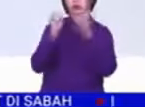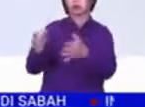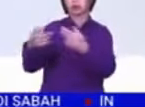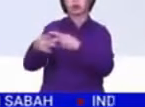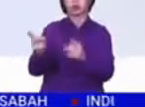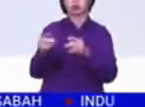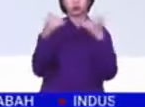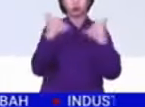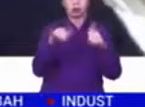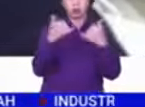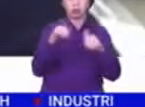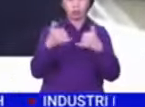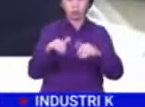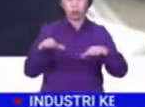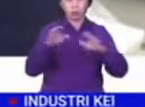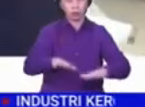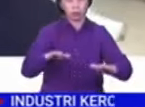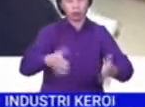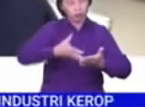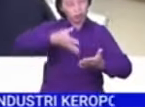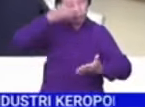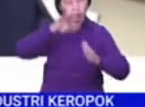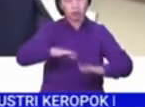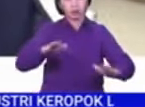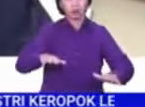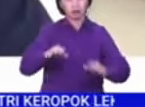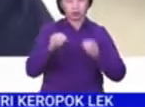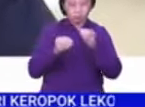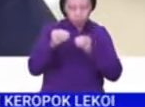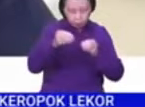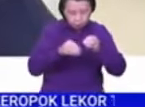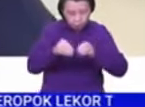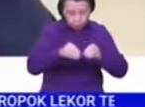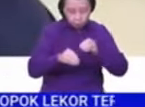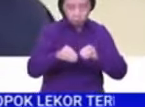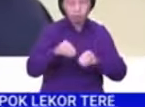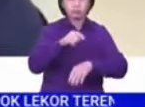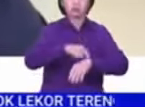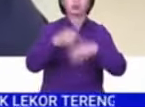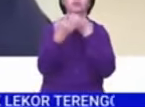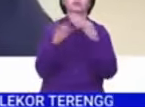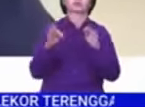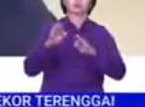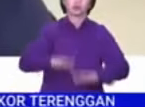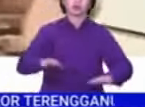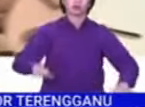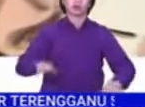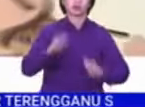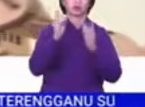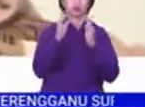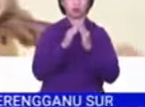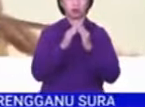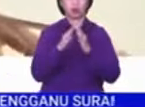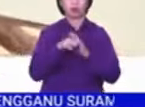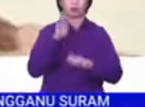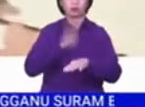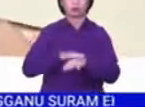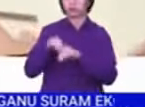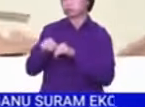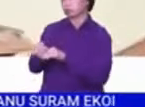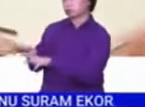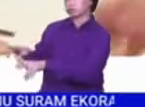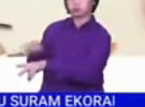dihasilkan ialah permainan kanak-kanak pembelajaran kanak-kanak cecato bagi mengisi masa lapang ke anak-anak di rumah terutama semasa